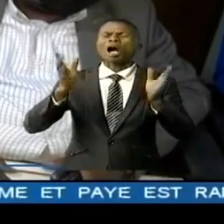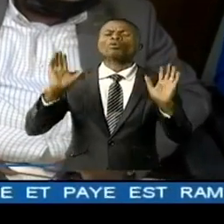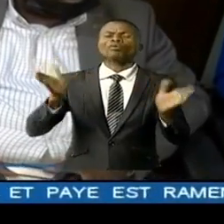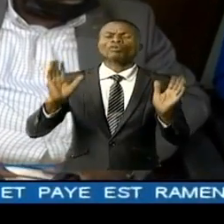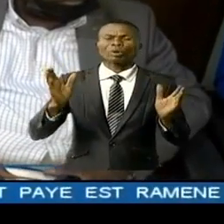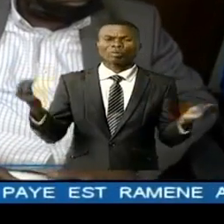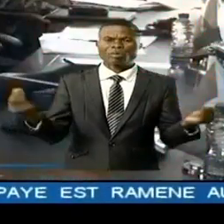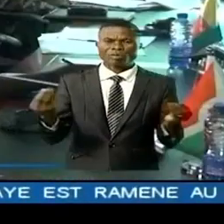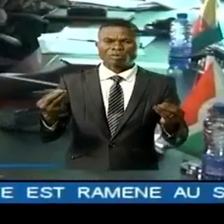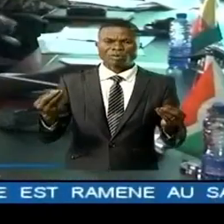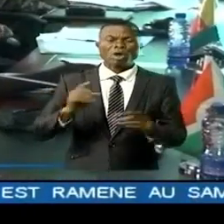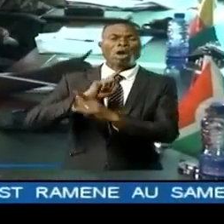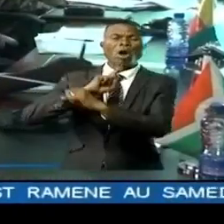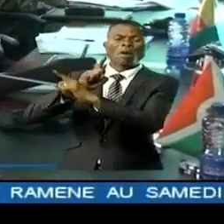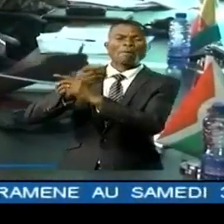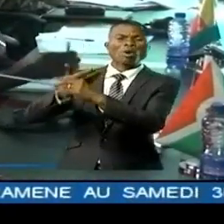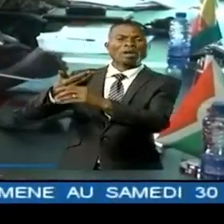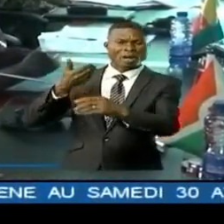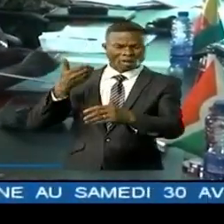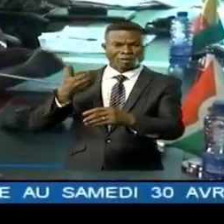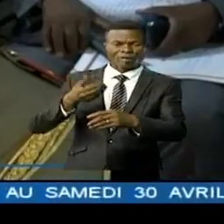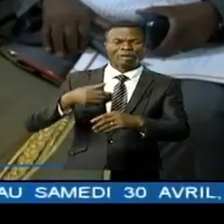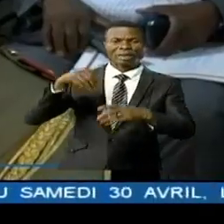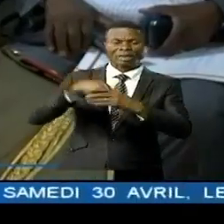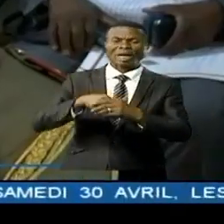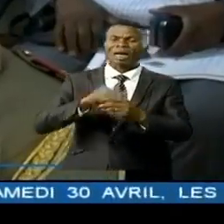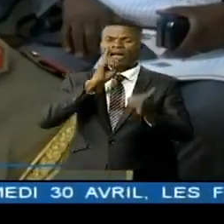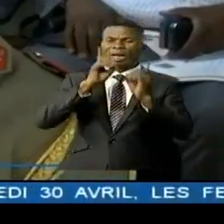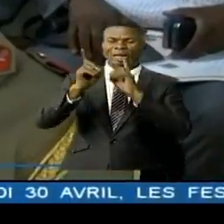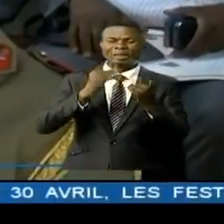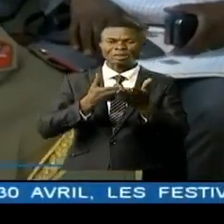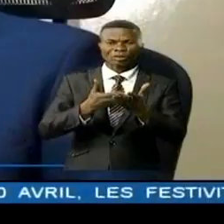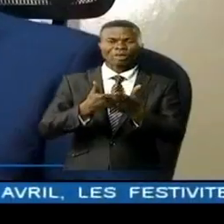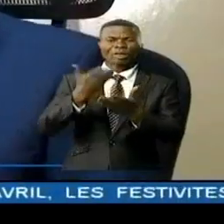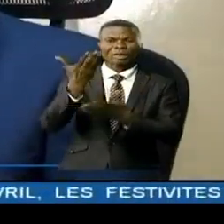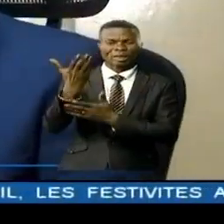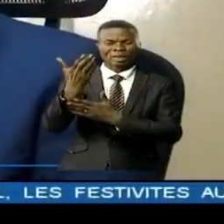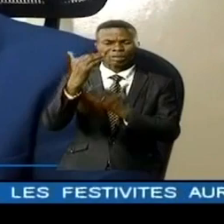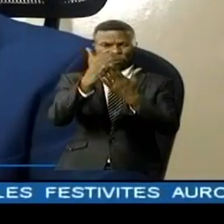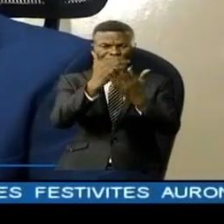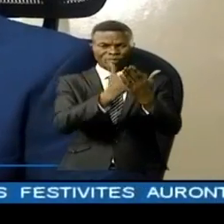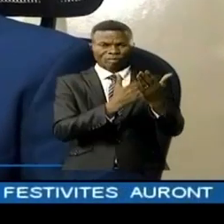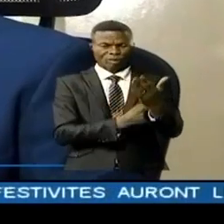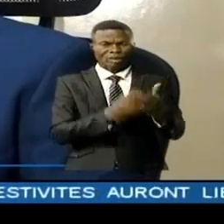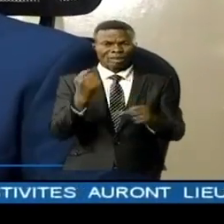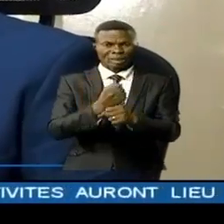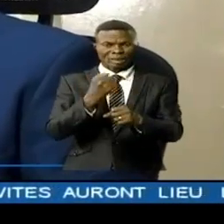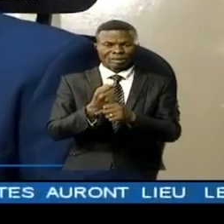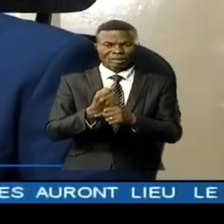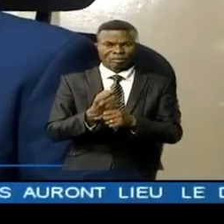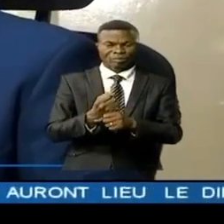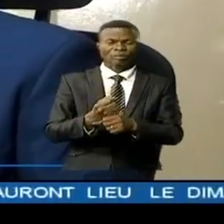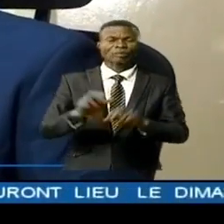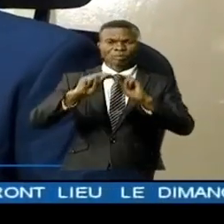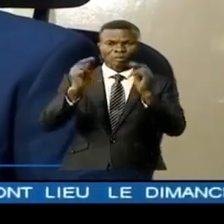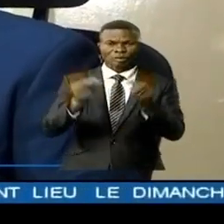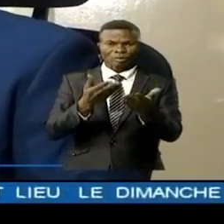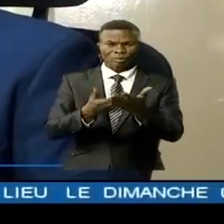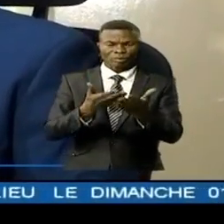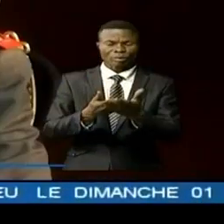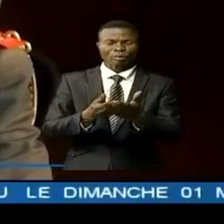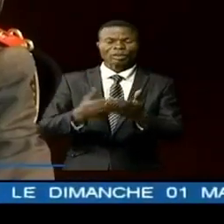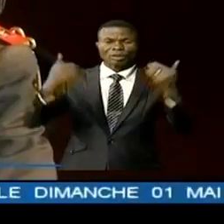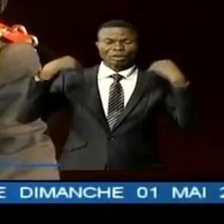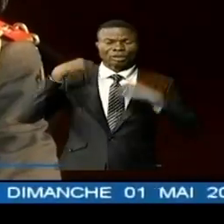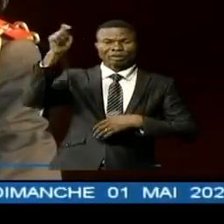vue de les prévenir par la voie diplomatique les recommandations issues de travaux du segment des chefs d'état major